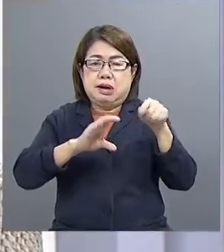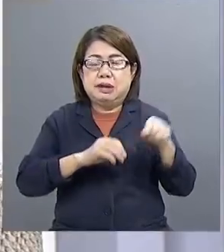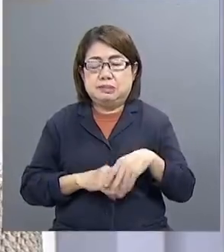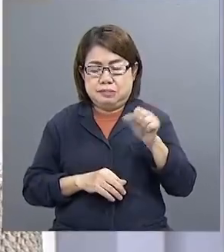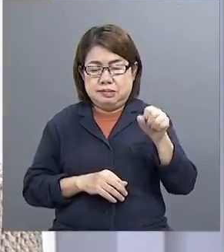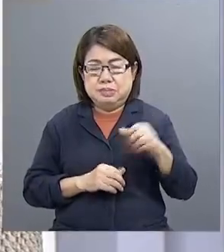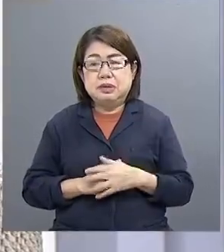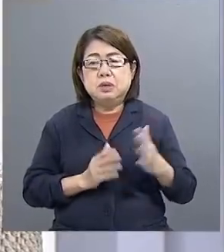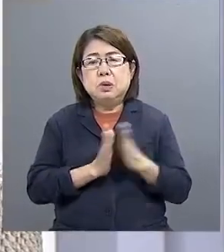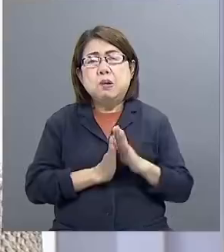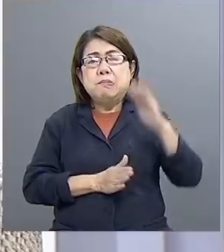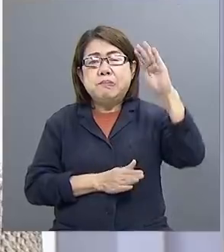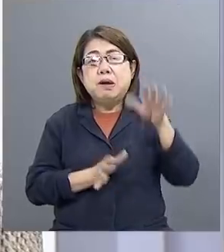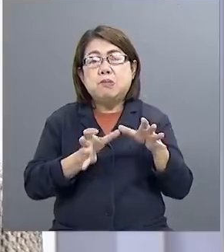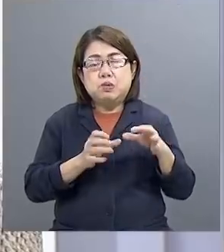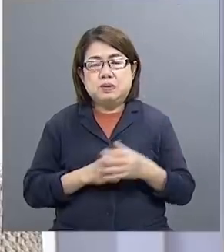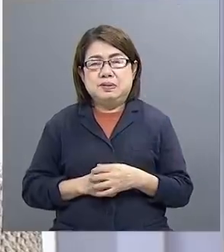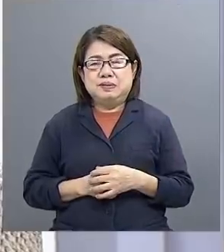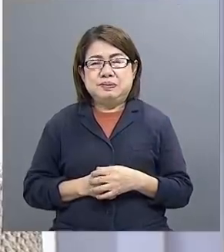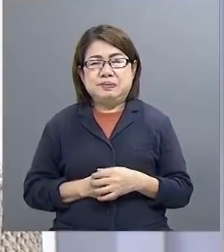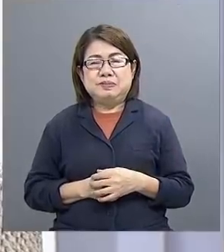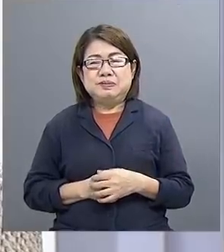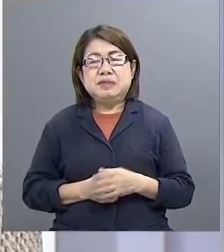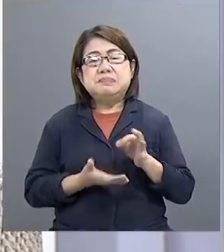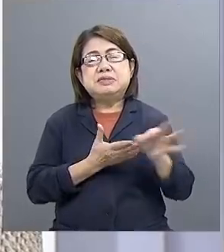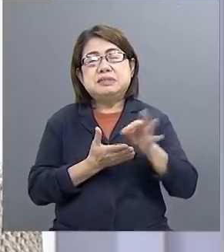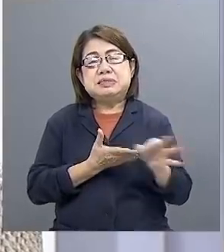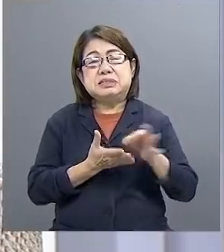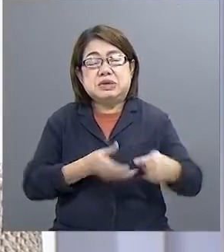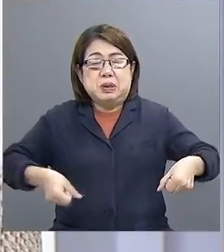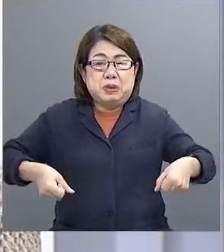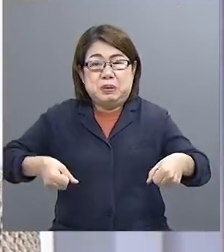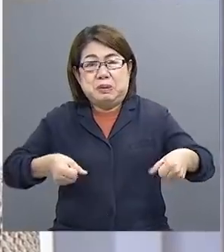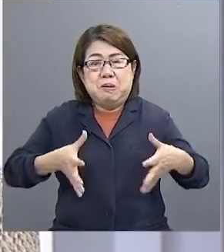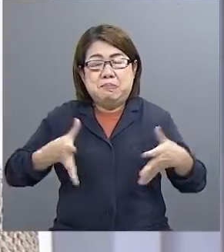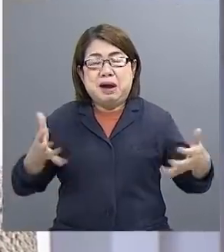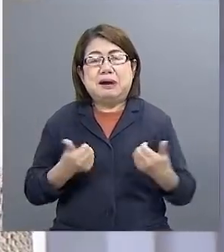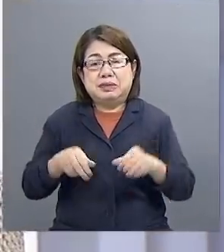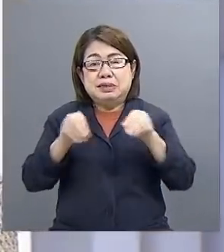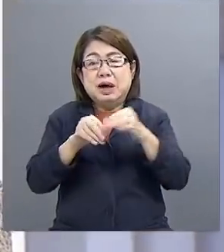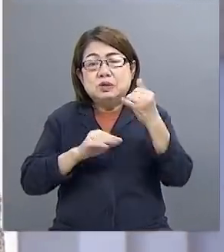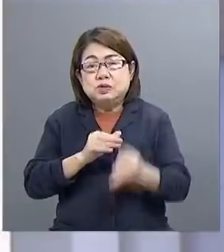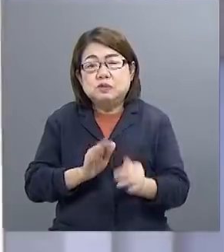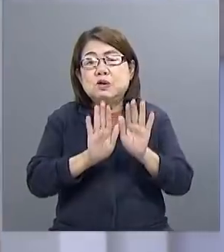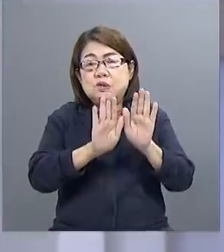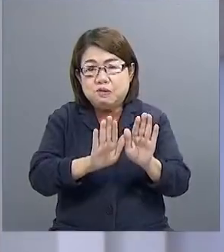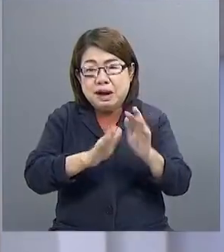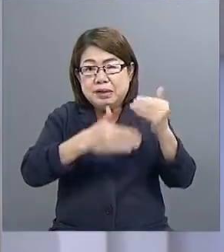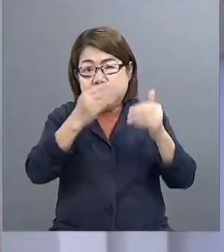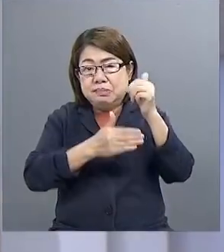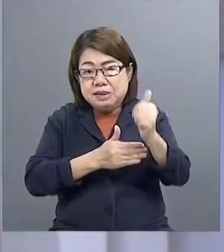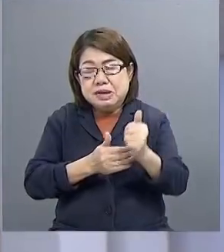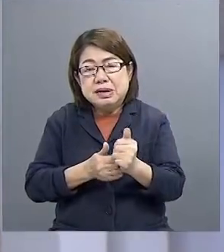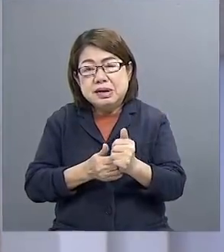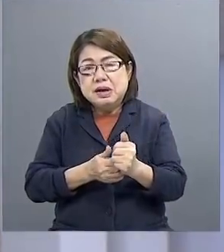พี่ปูเป้ไงครับผมก็กินผมปิงอยู่ให้ได้ไม่เยอะเลยอะคุณไม่ต้องการช่วงท้ายรายการปากอะเป็นกิจกรรมที่น่าสนใจต้อนรับเทศกาลปีใหม่